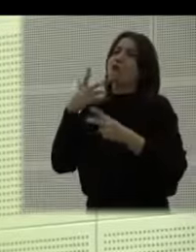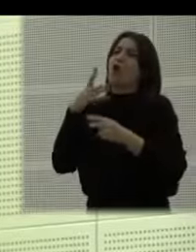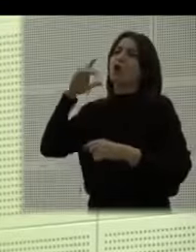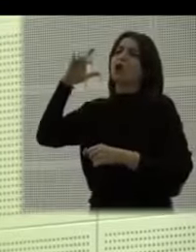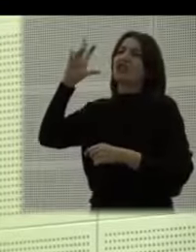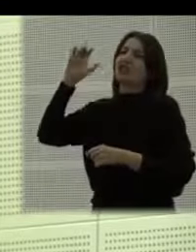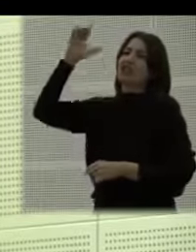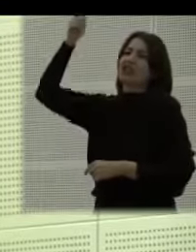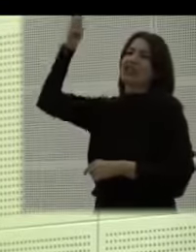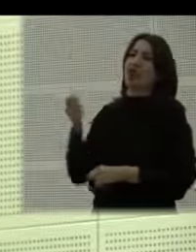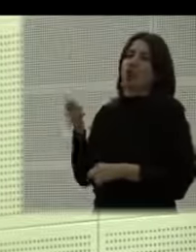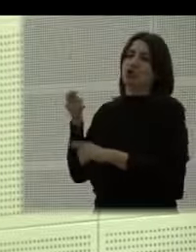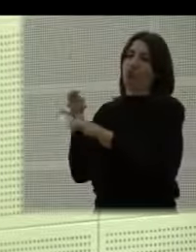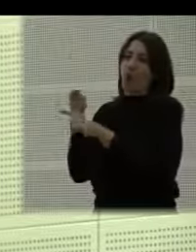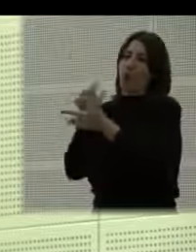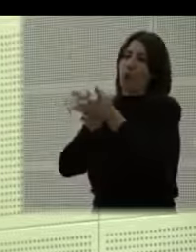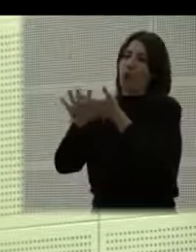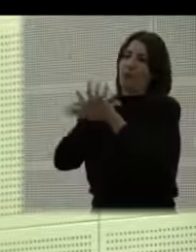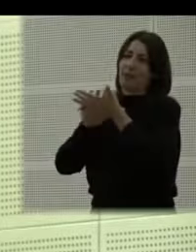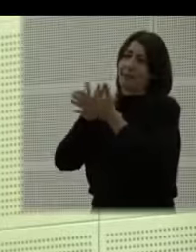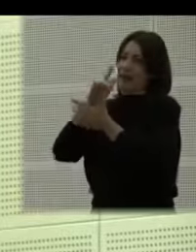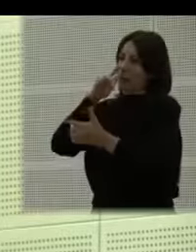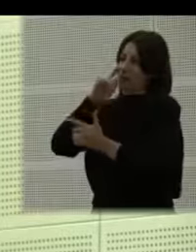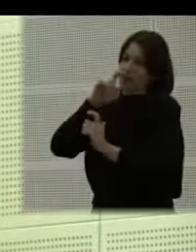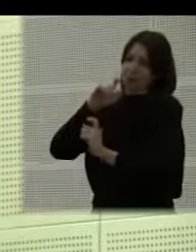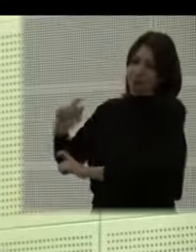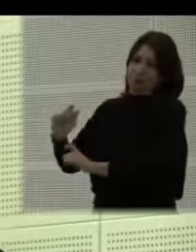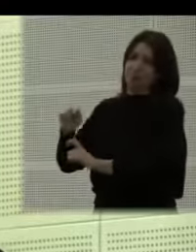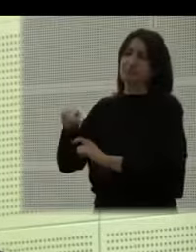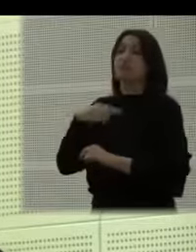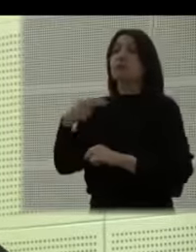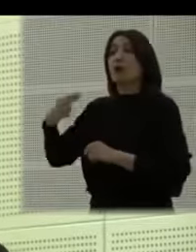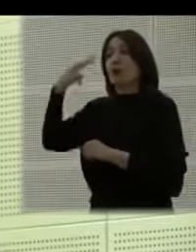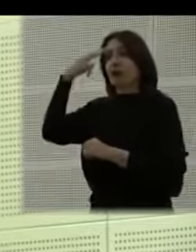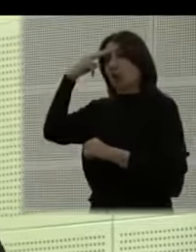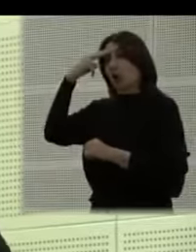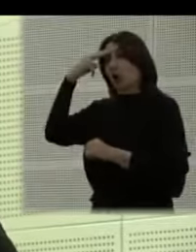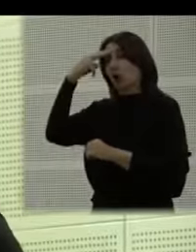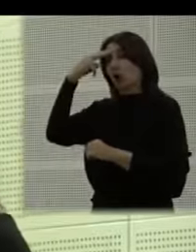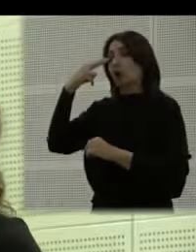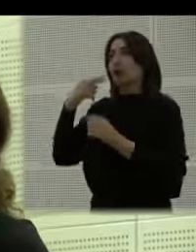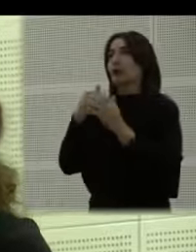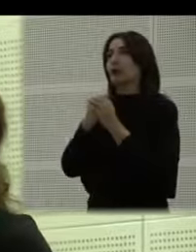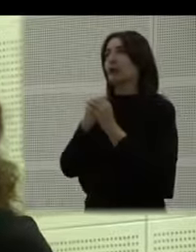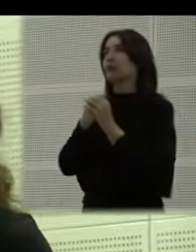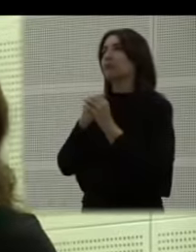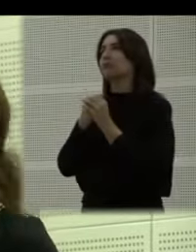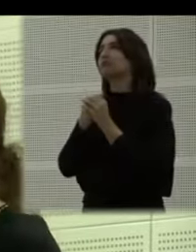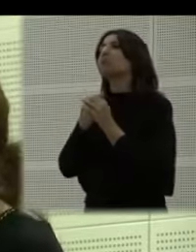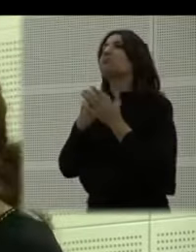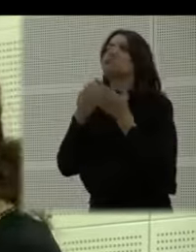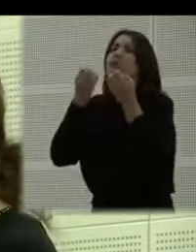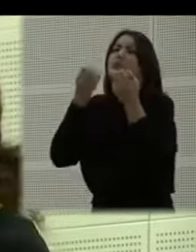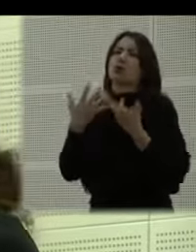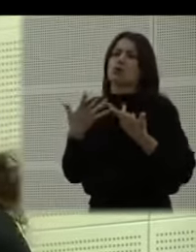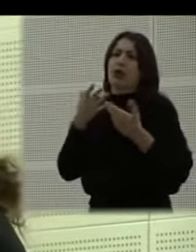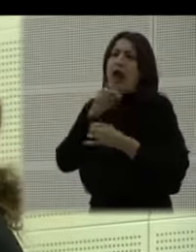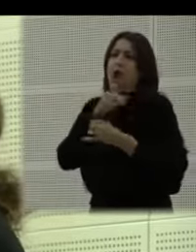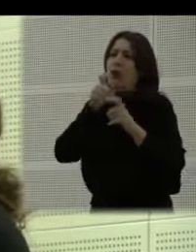Oppure mi ricordo quando andai a vedere, vabbè, insomma, succedono che ci sono